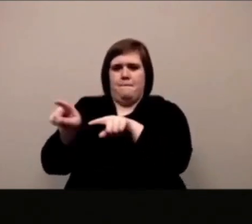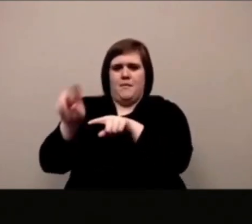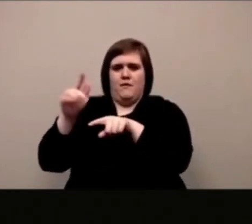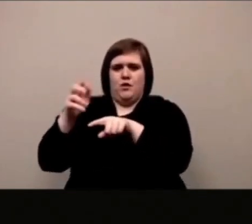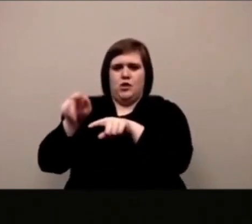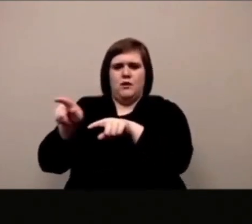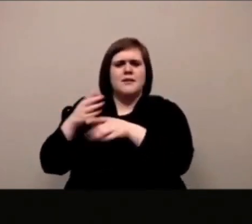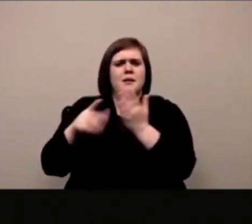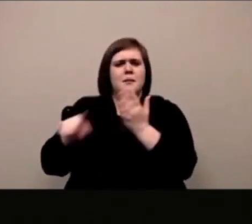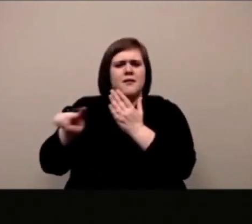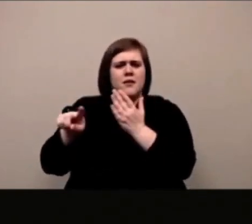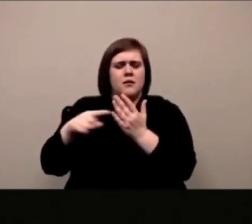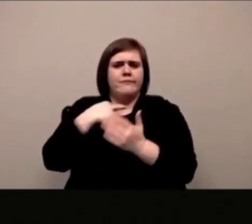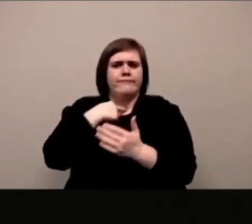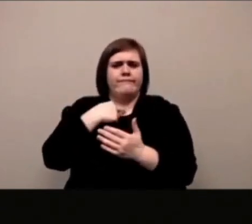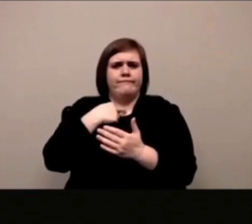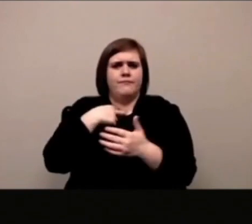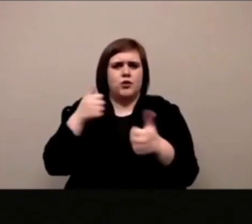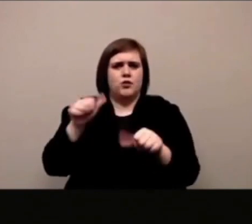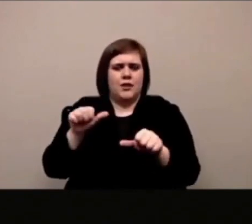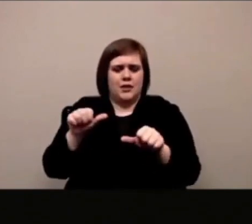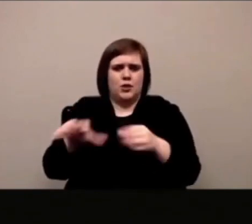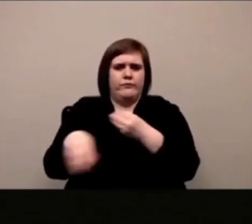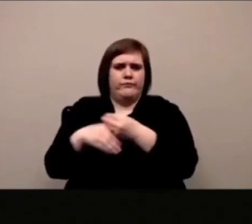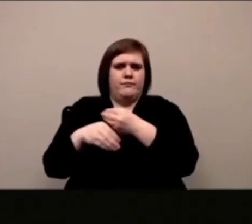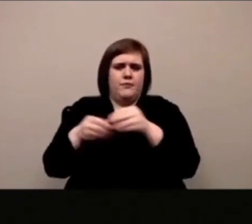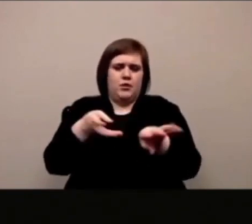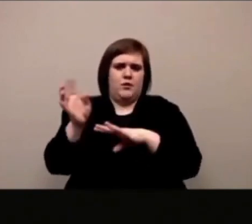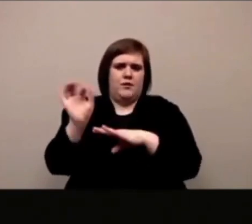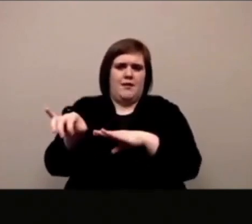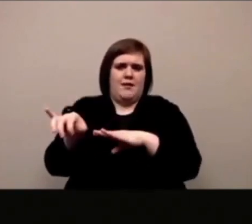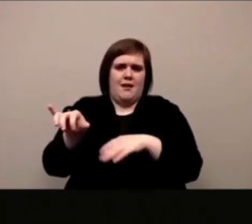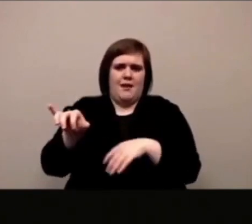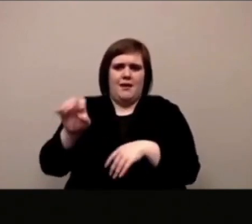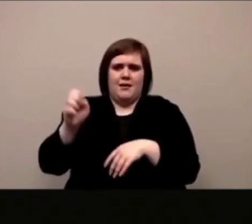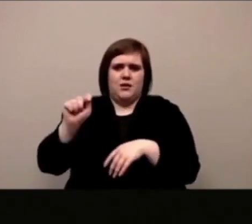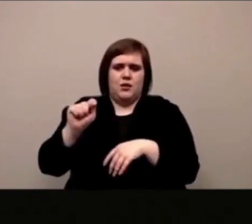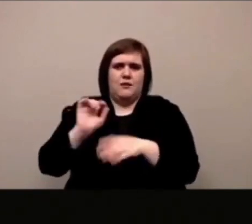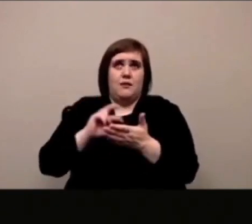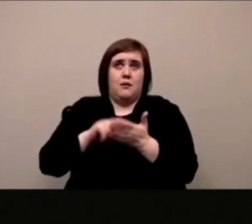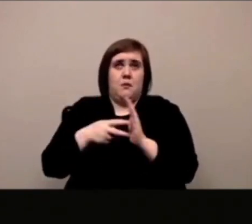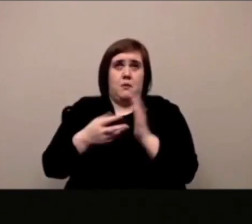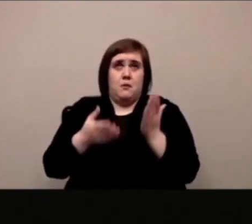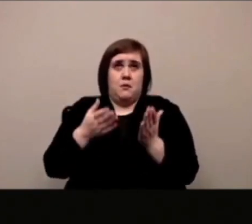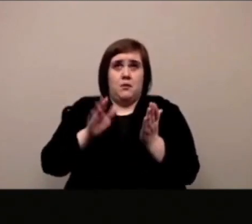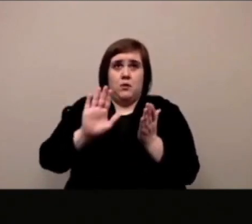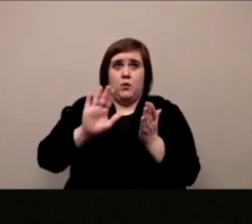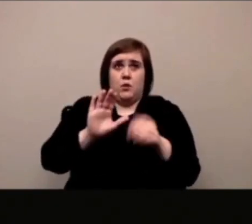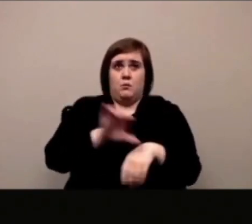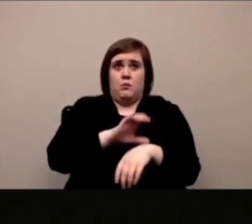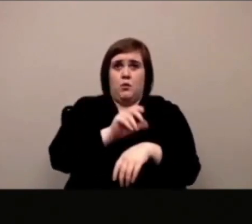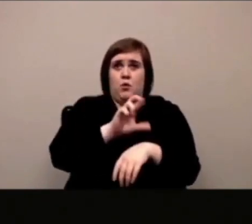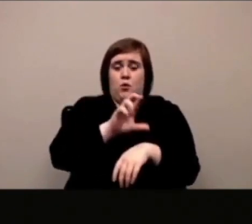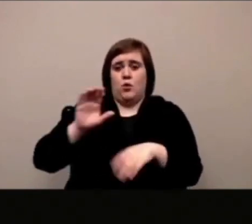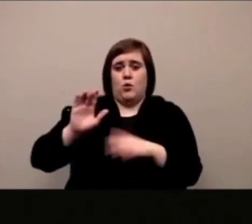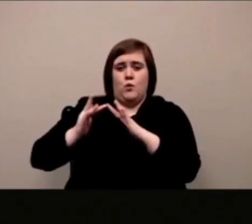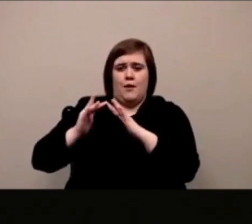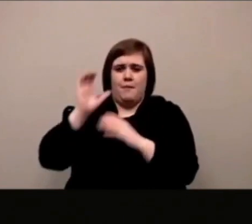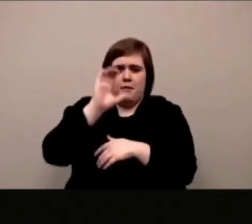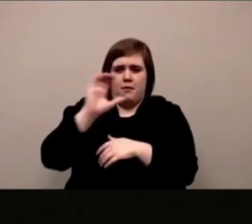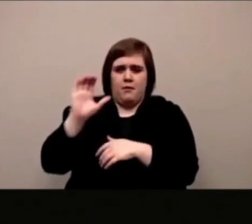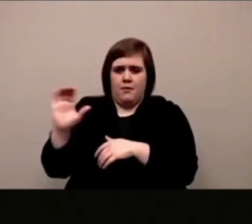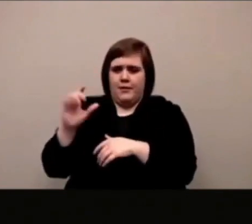のサポートはありますかということで今のところはまだないんですもう一人が